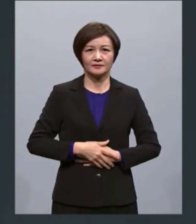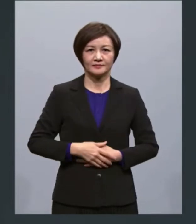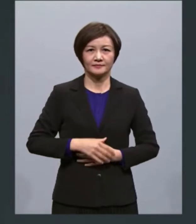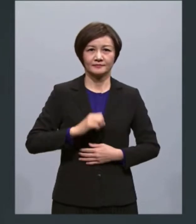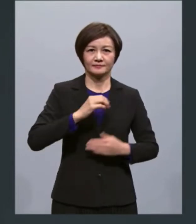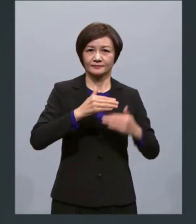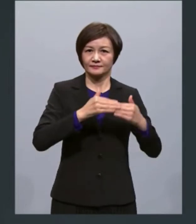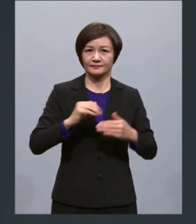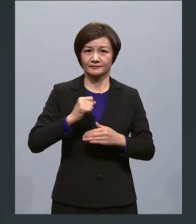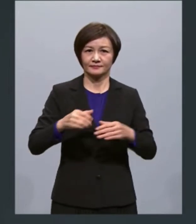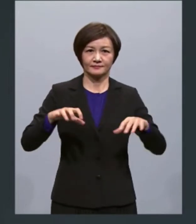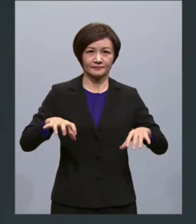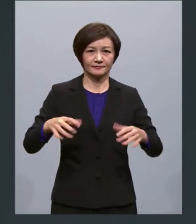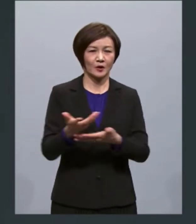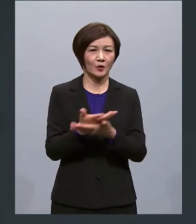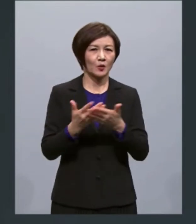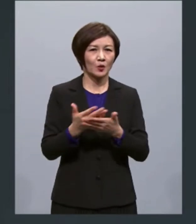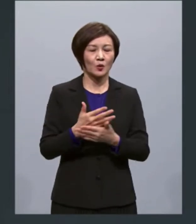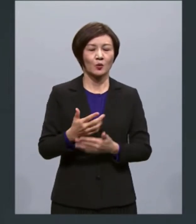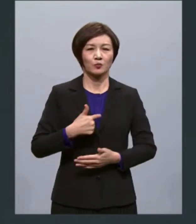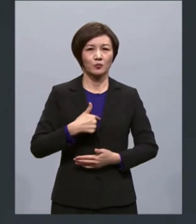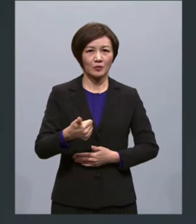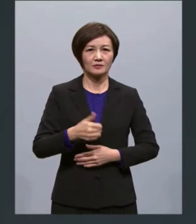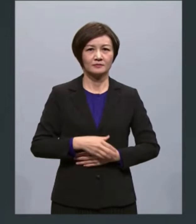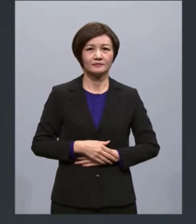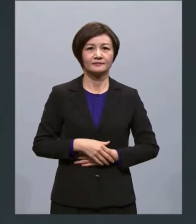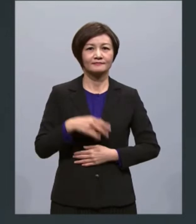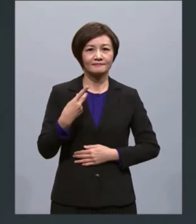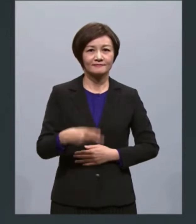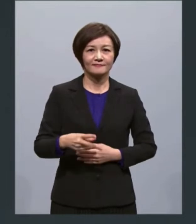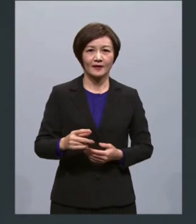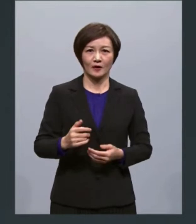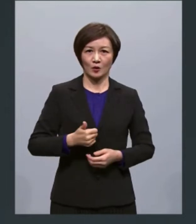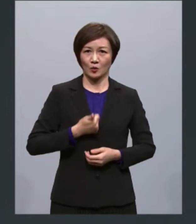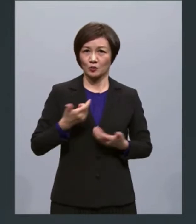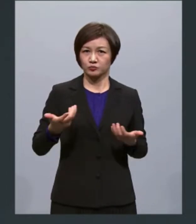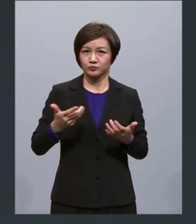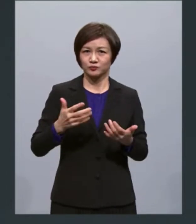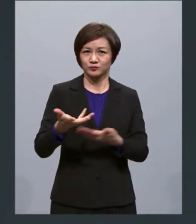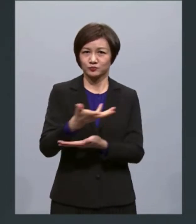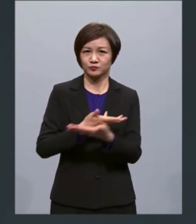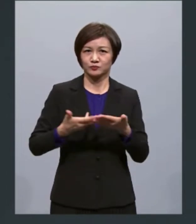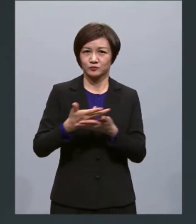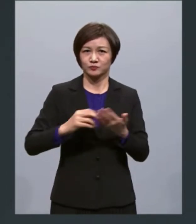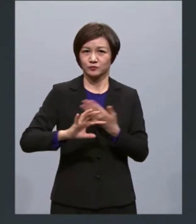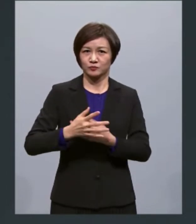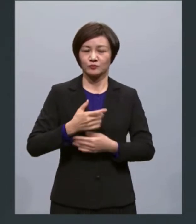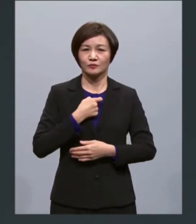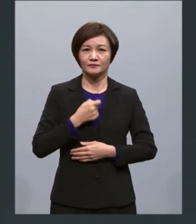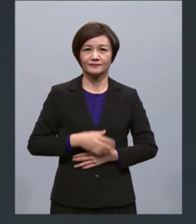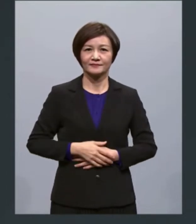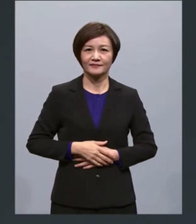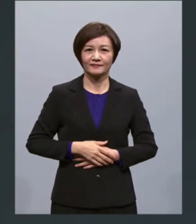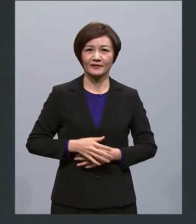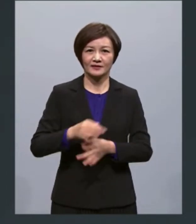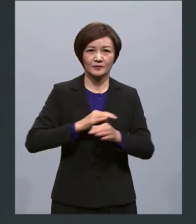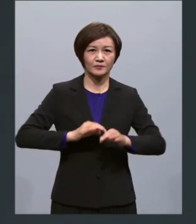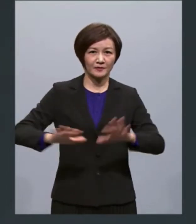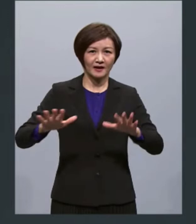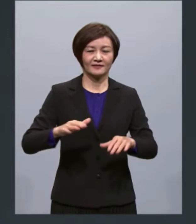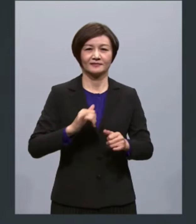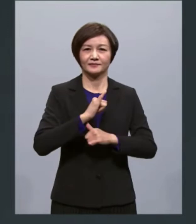开启友善而稳定的沟通交流，同时搭配务实外交，这才能够为台湾创造繁荣与和